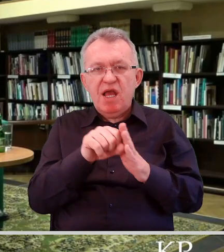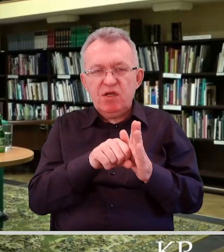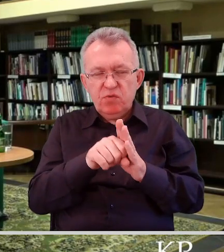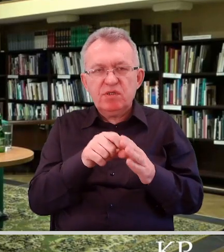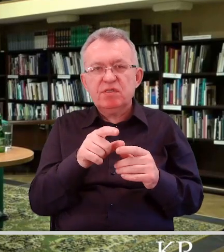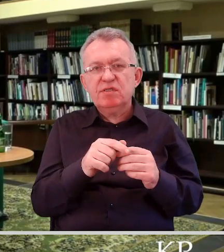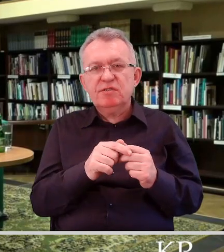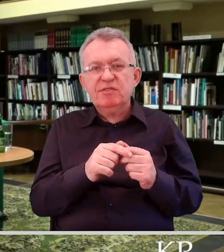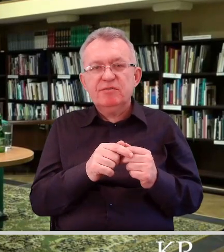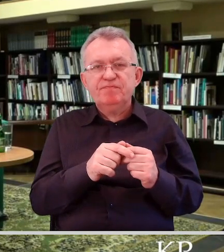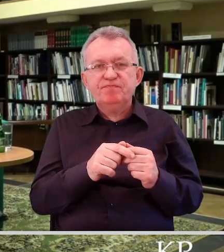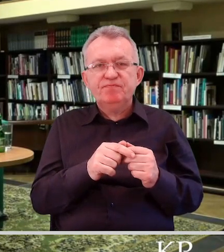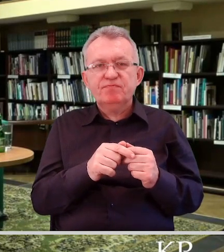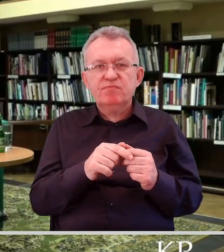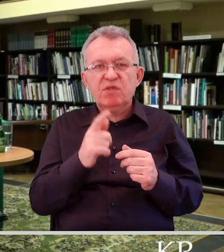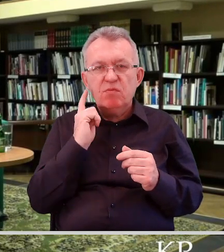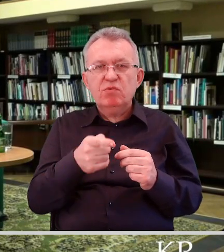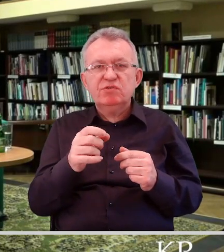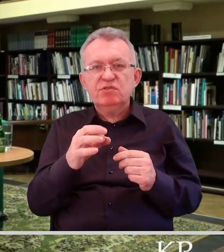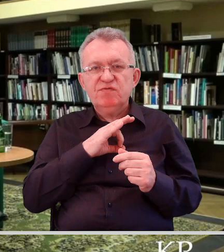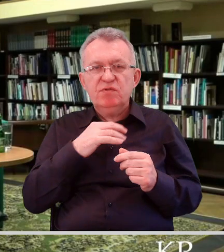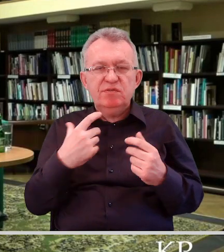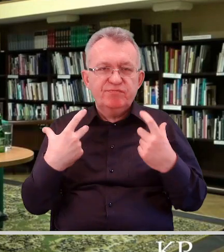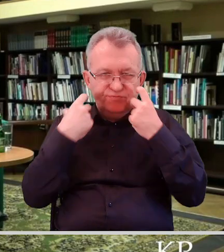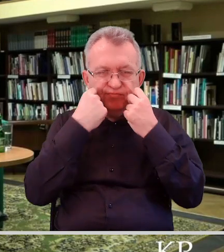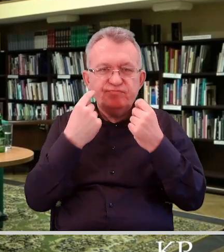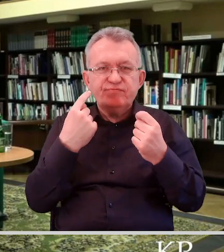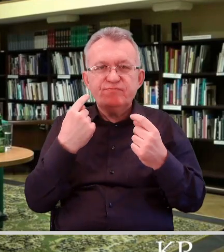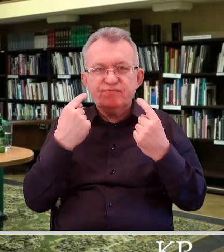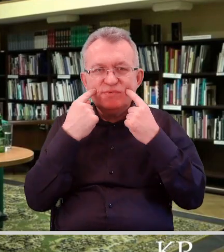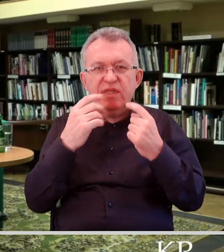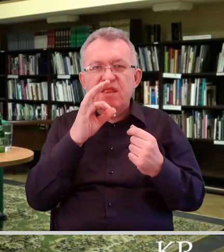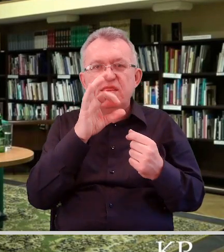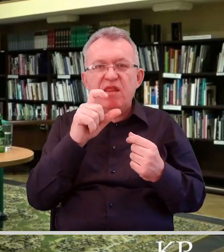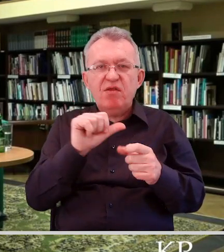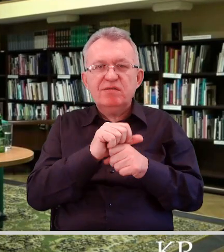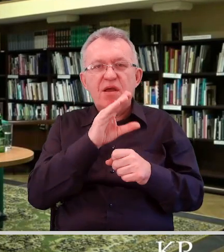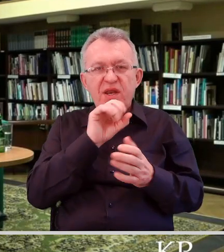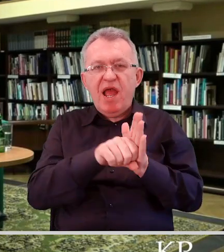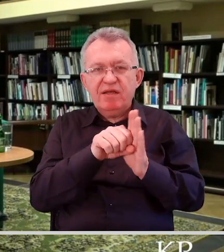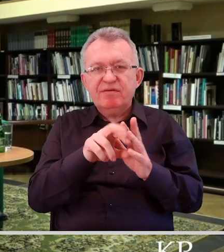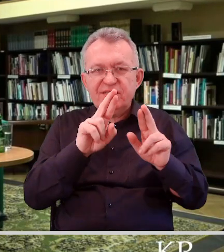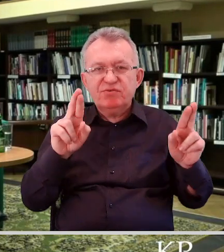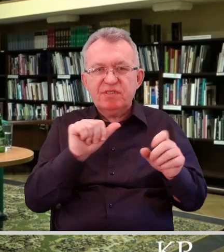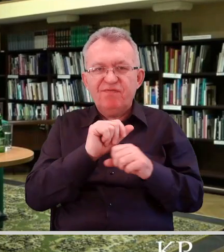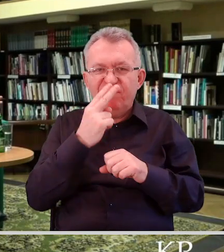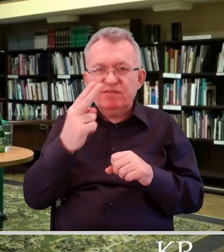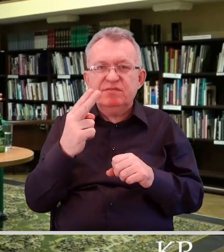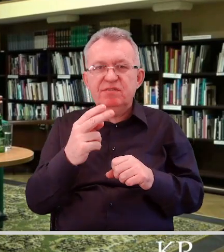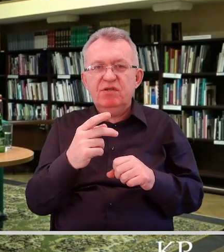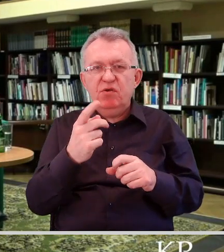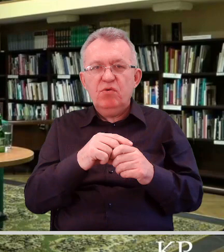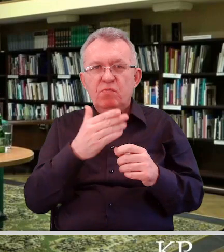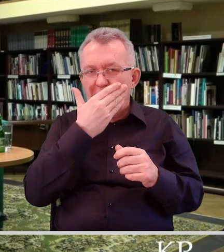aktorka tak, musi sobie wstrzyknąć botoks, żeby zagrać w filmie Tarantino, bo Tarantino jest Amerykaninem i widzi kobiety właśnie tak. Jak